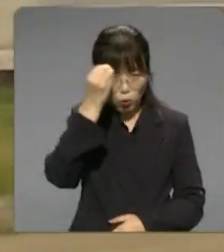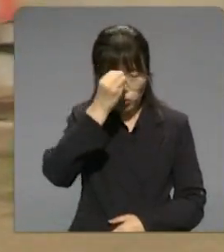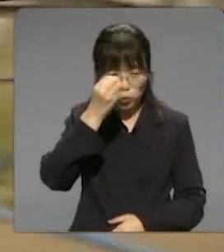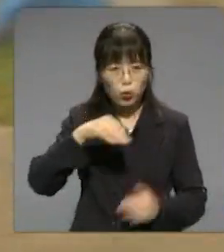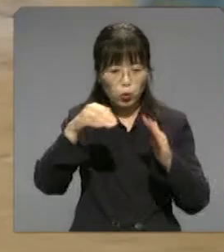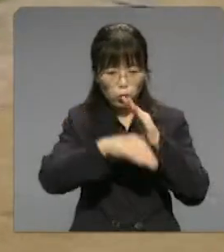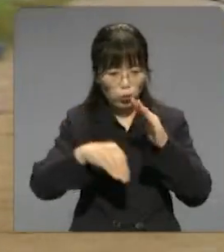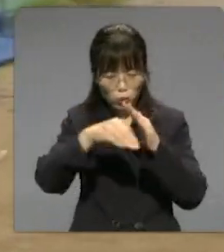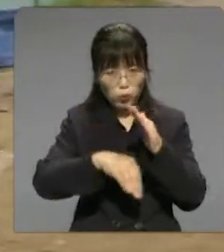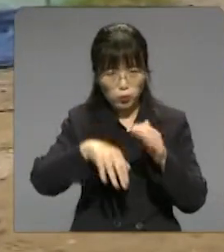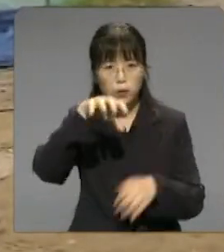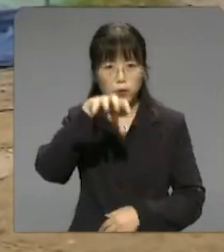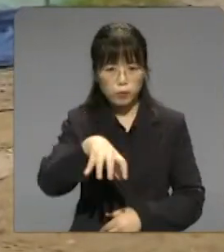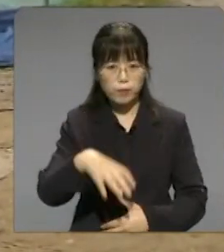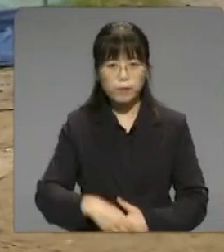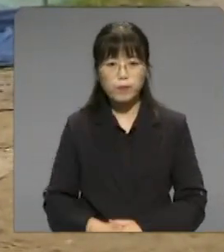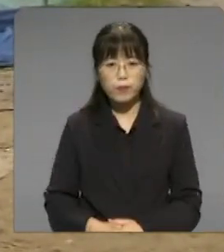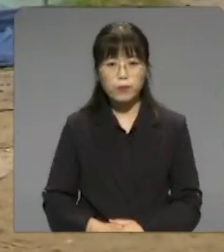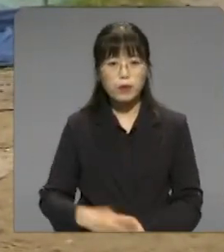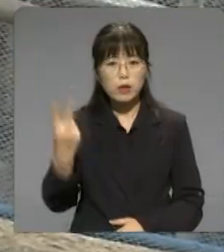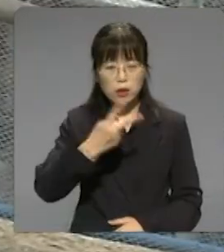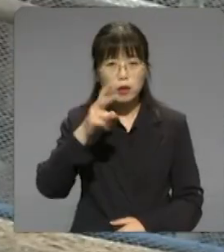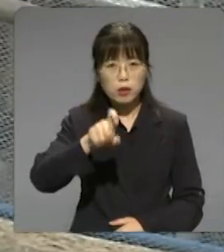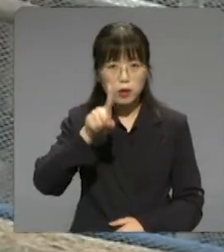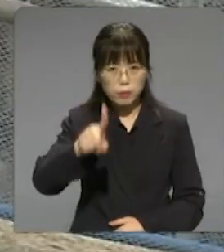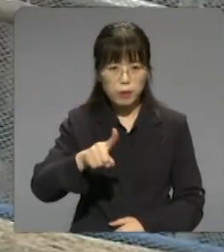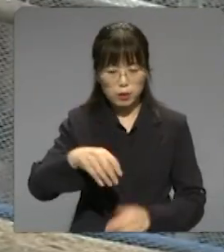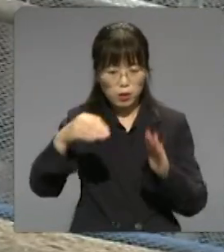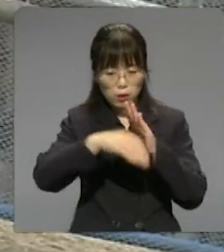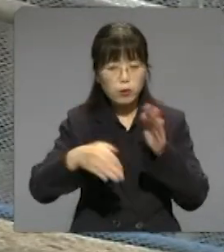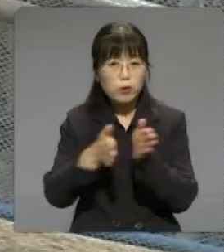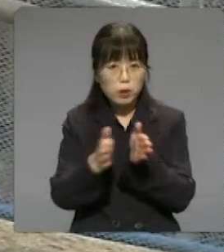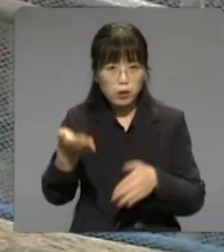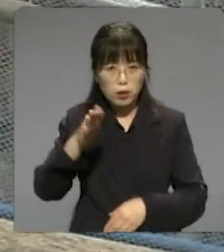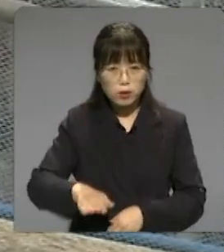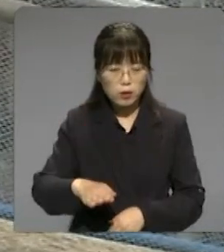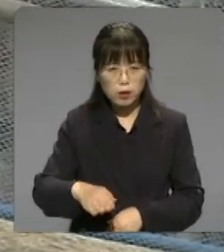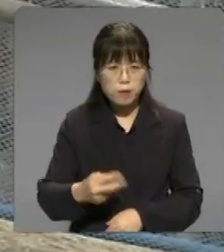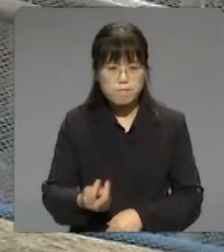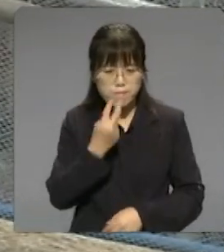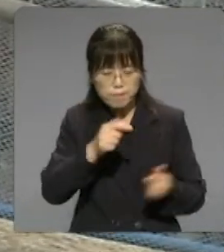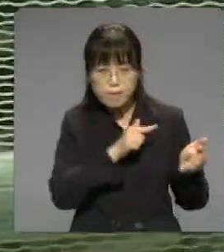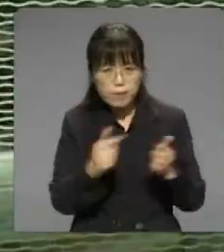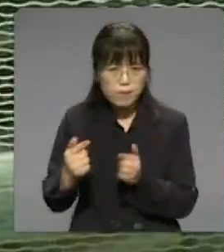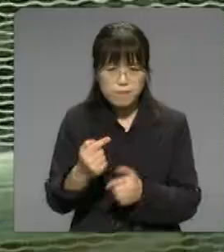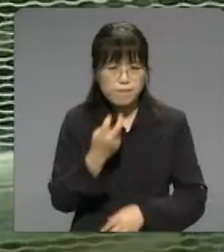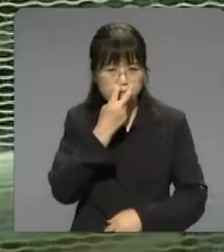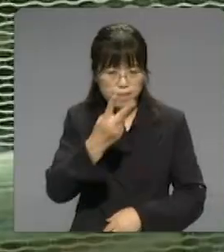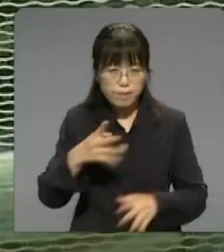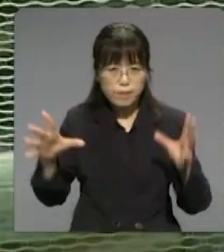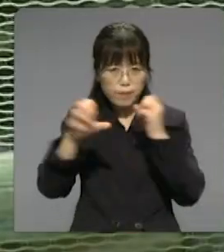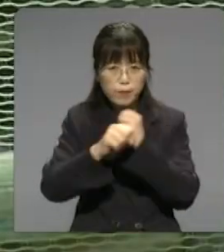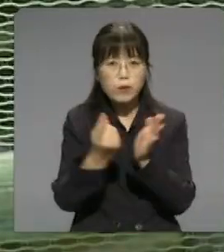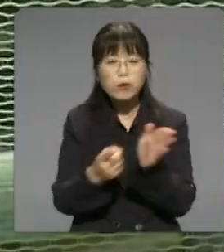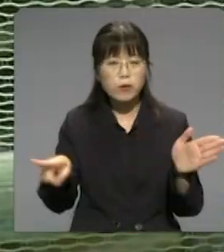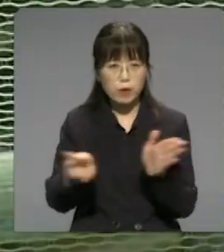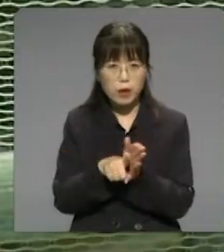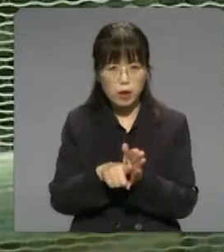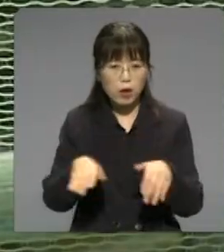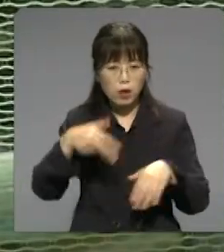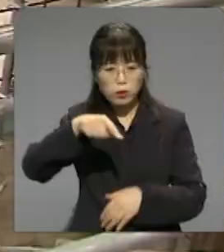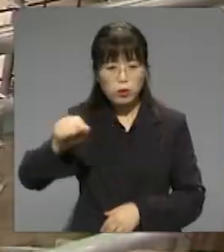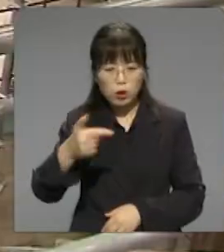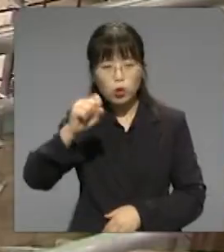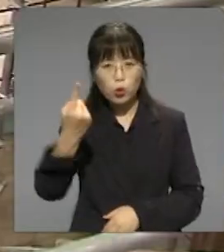공사가 한창입니다. 지난 2021년 착공했는데 곰팡이 냄새 등 악취를 제거하기 위한 전